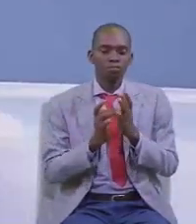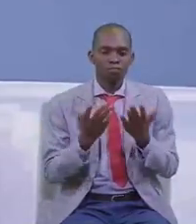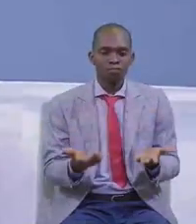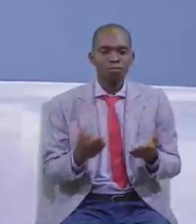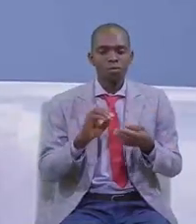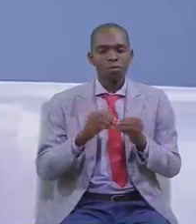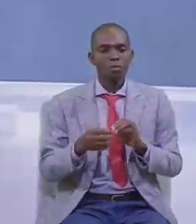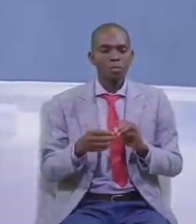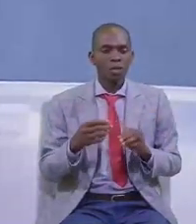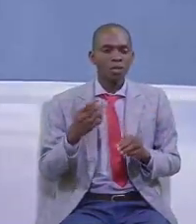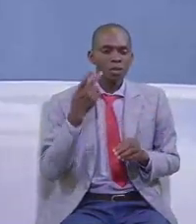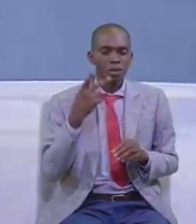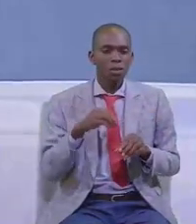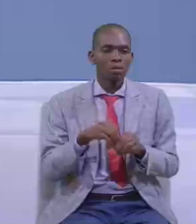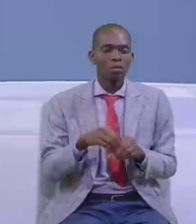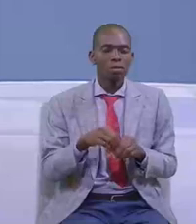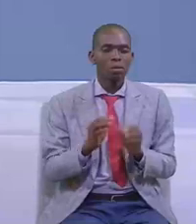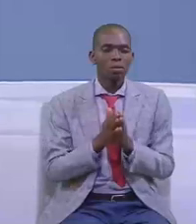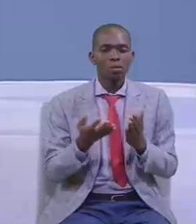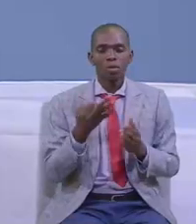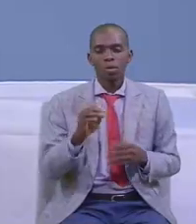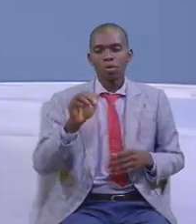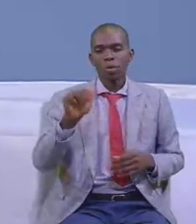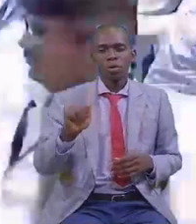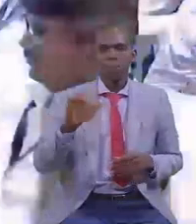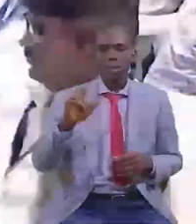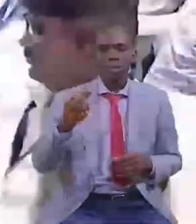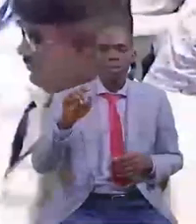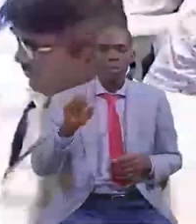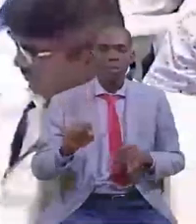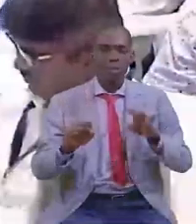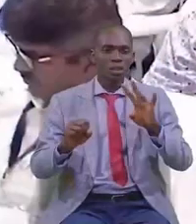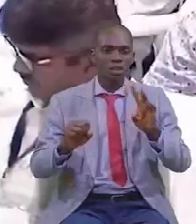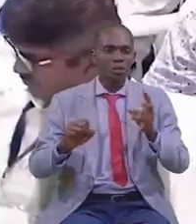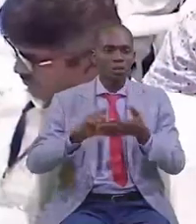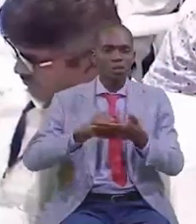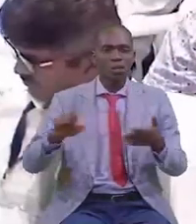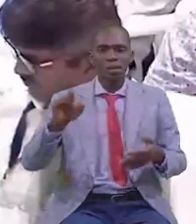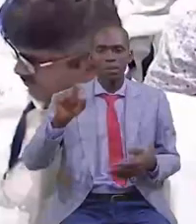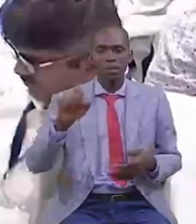Acte 17, verset 11.